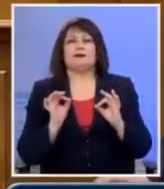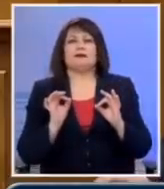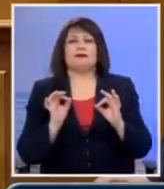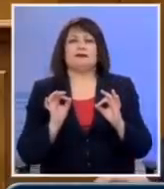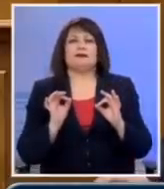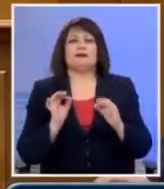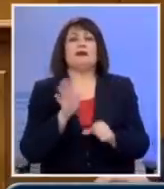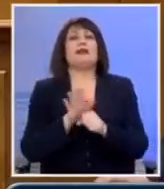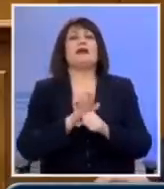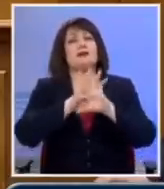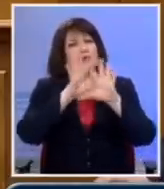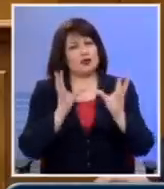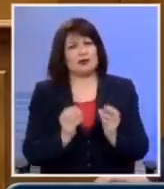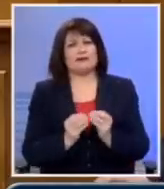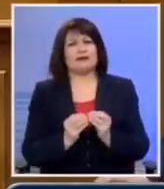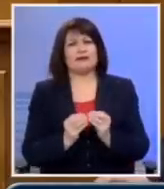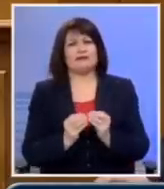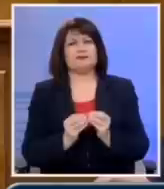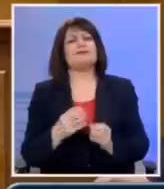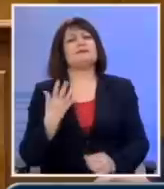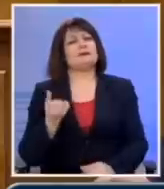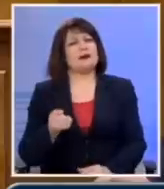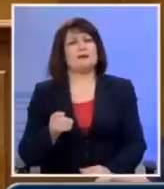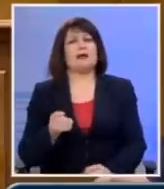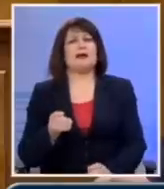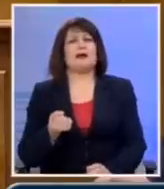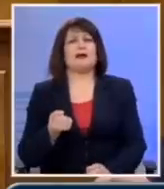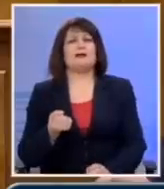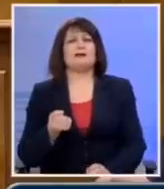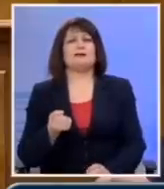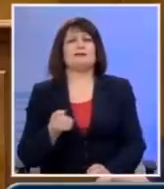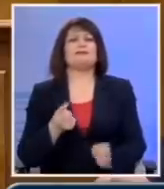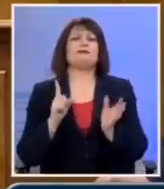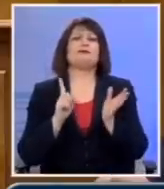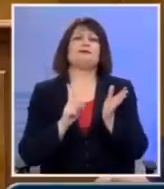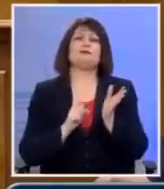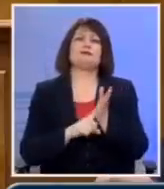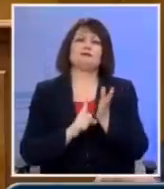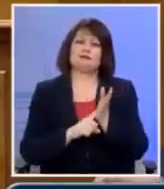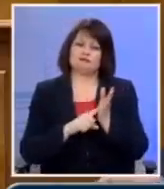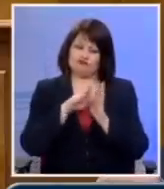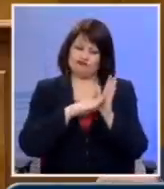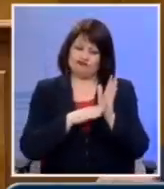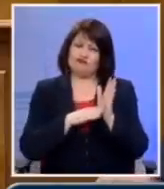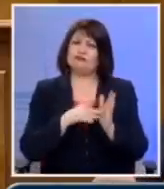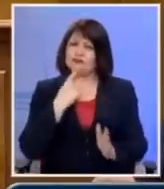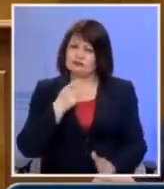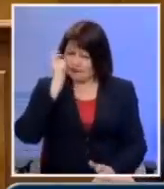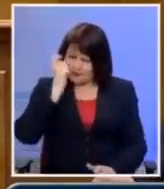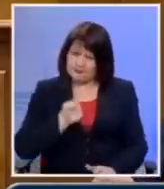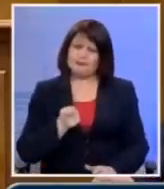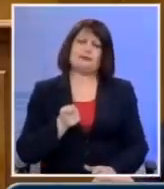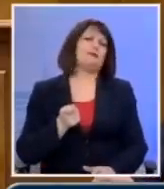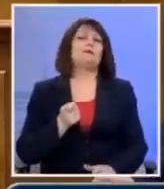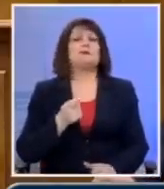σαν να μην έφταναν όλα αυτά, υπάρχει και η νομοθετημένη ομολογία. Η